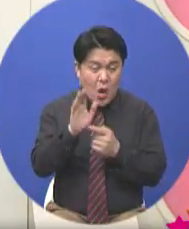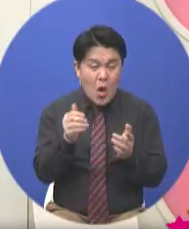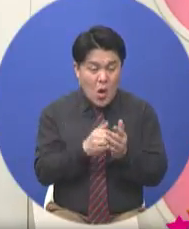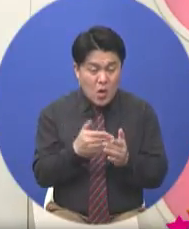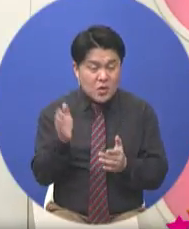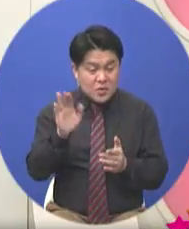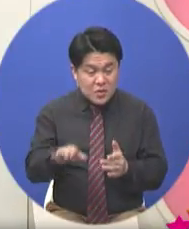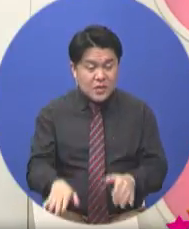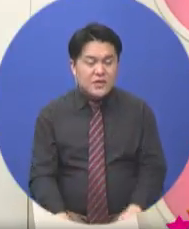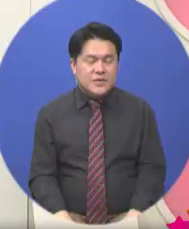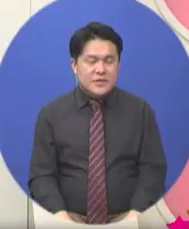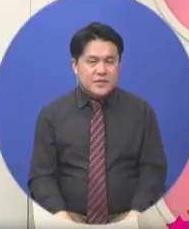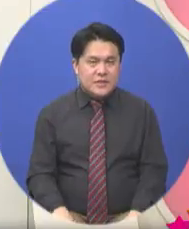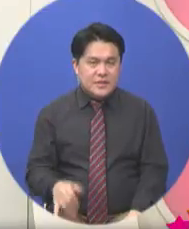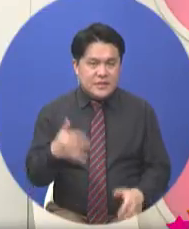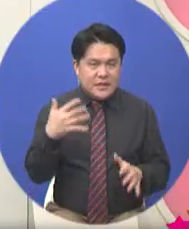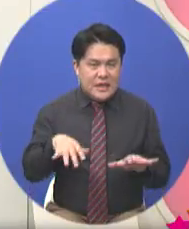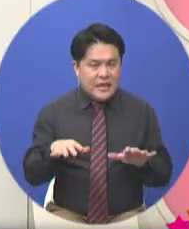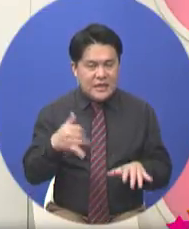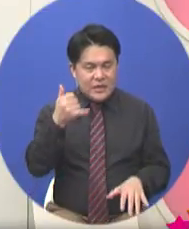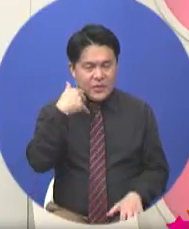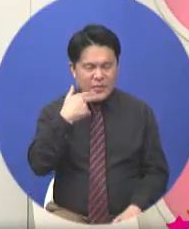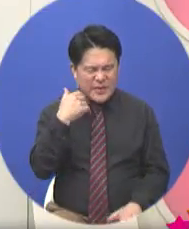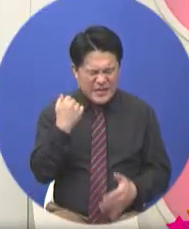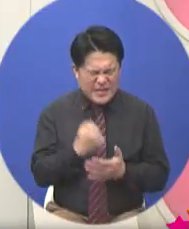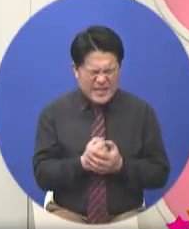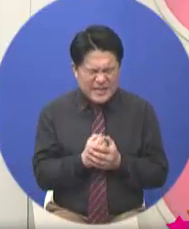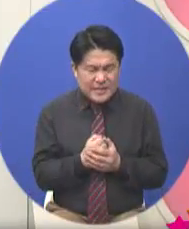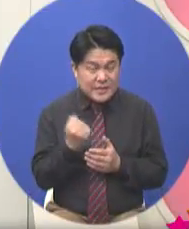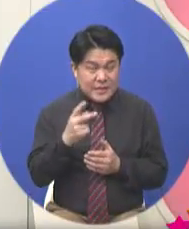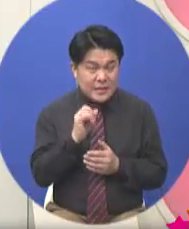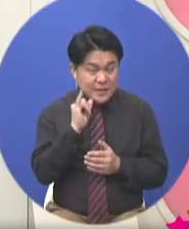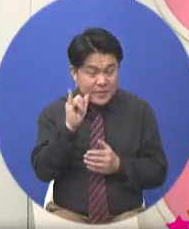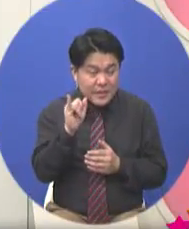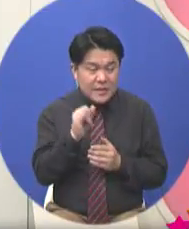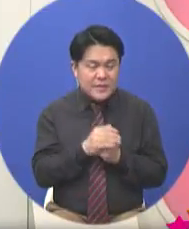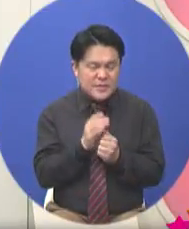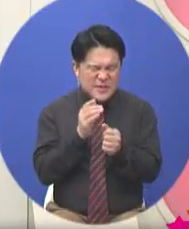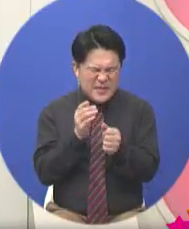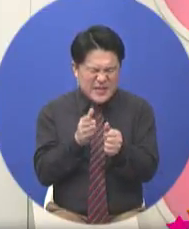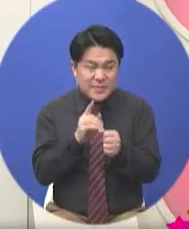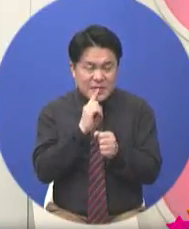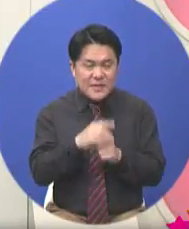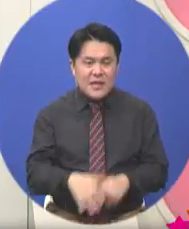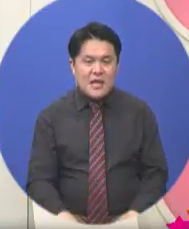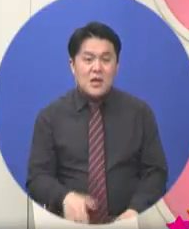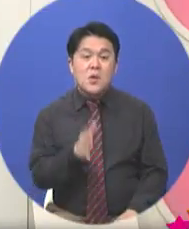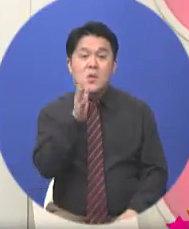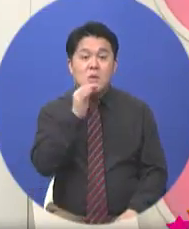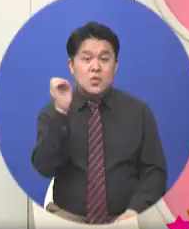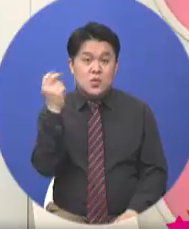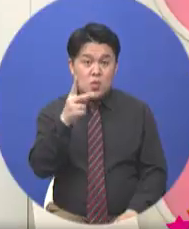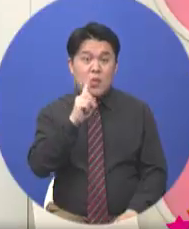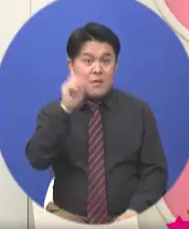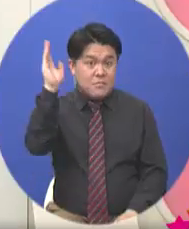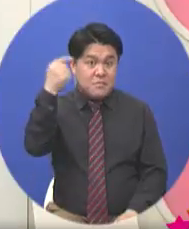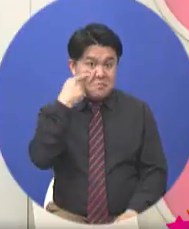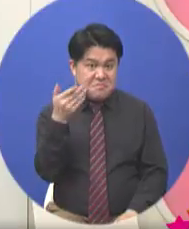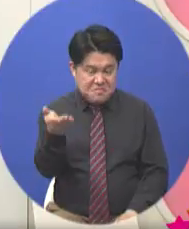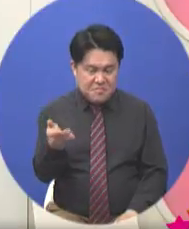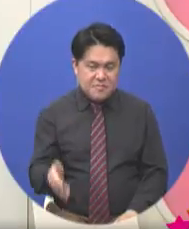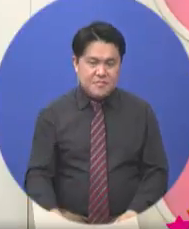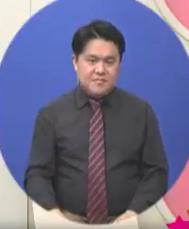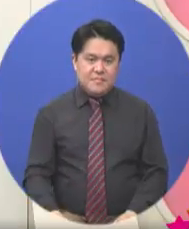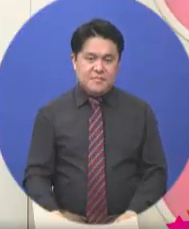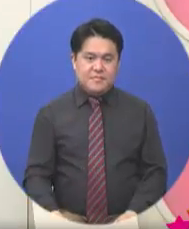예. 아직 연락이 없어서 또 다시 한번 해봤습니다. 그래요. 그럼 말씀을 한번 더 해주십시오.